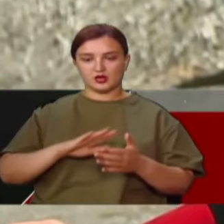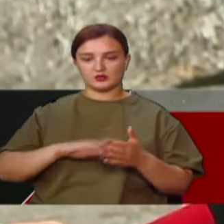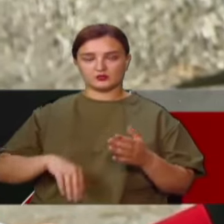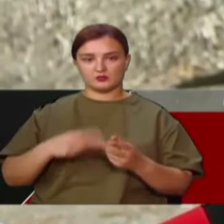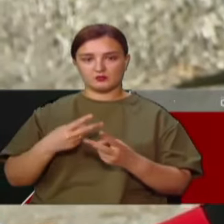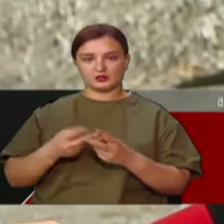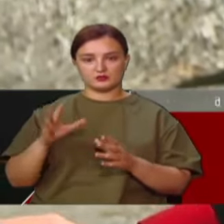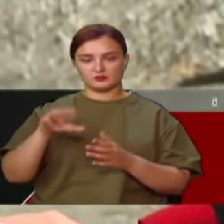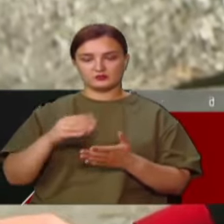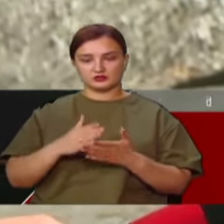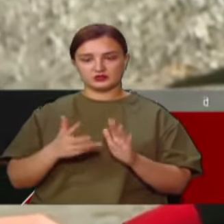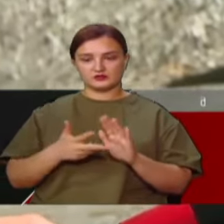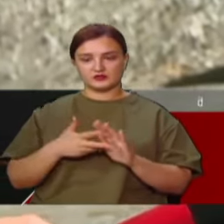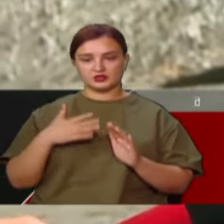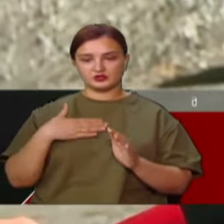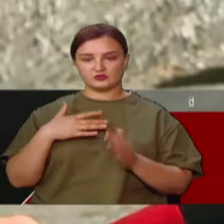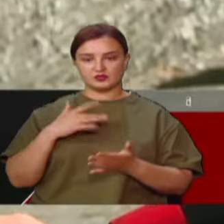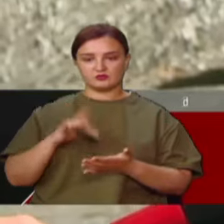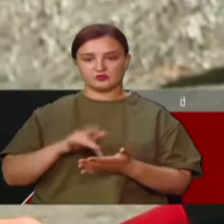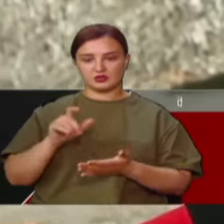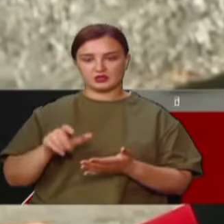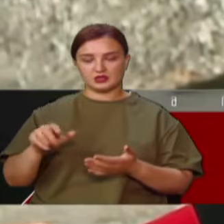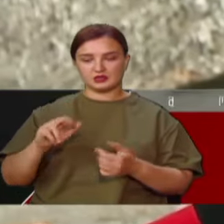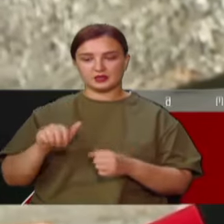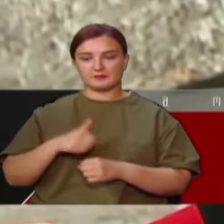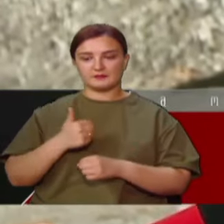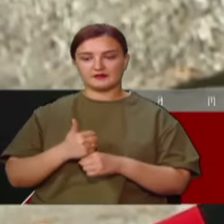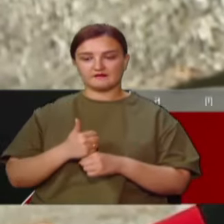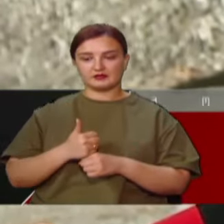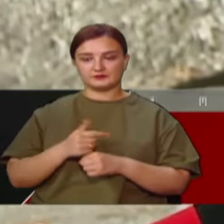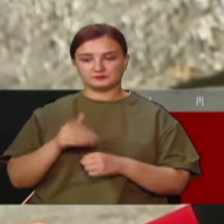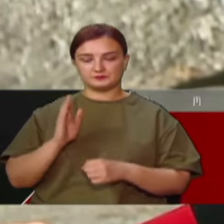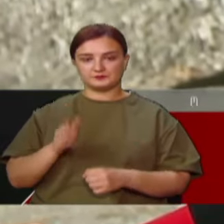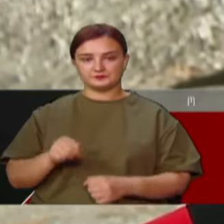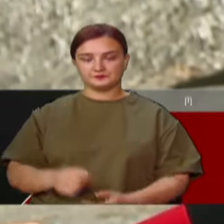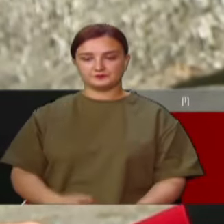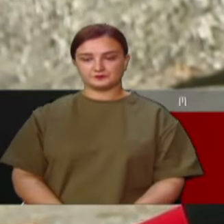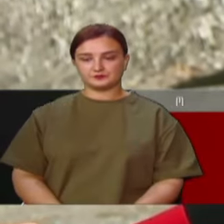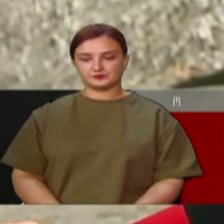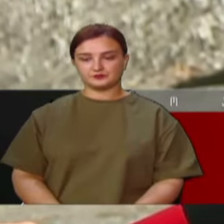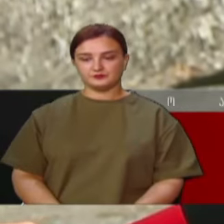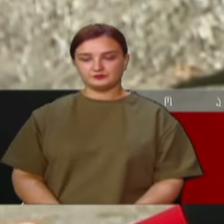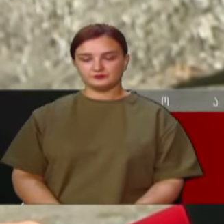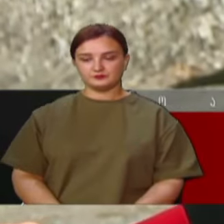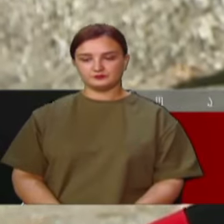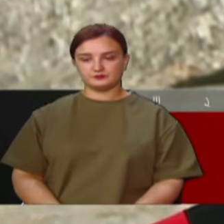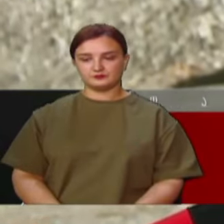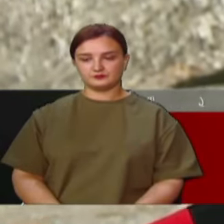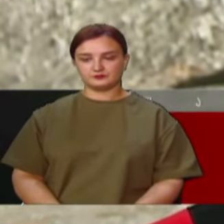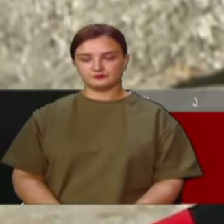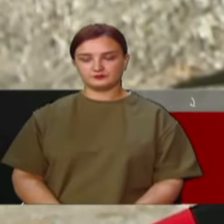იმყოფება 8 ჩვენი თანამოქალაქე და მთავარი აქცენტი გაკეთდება, რათა მათ მიმართ იქნას